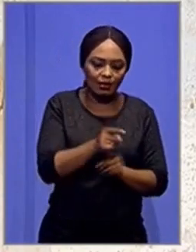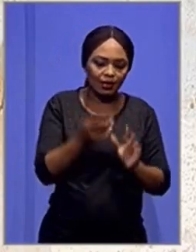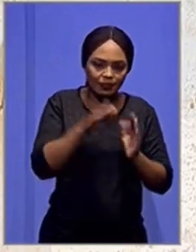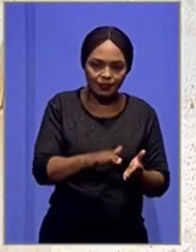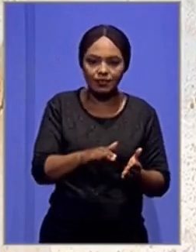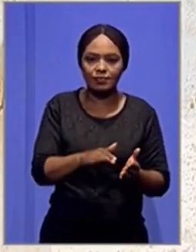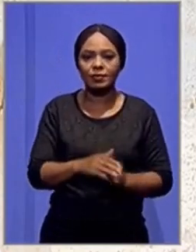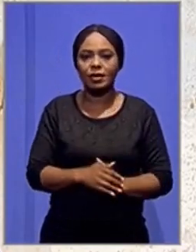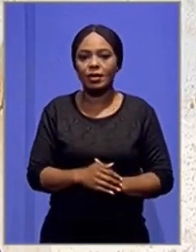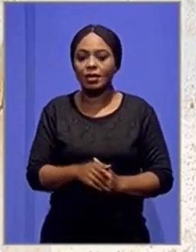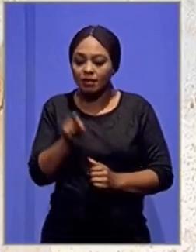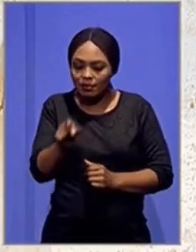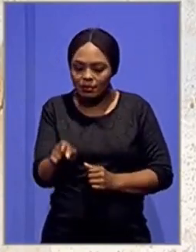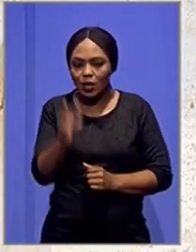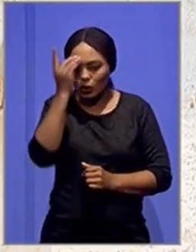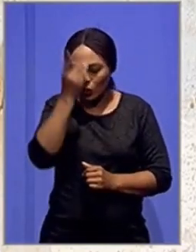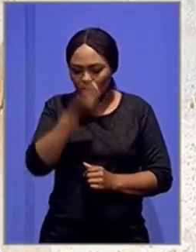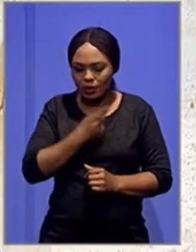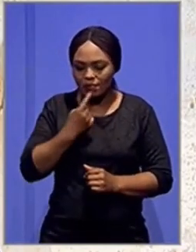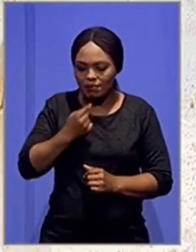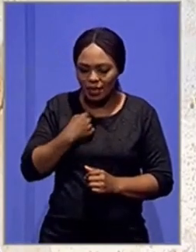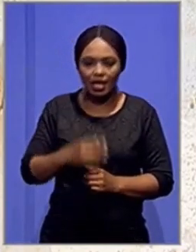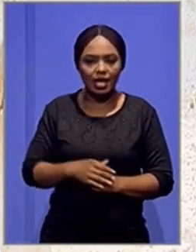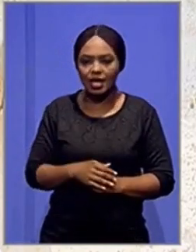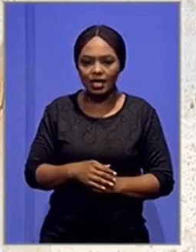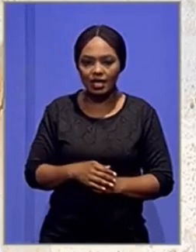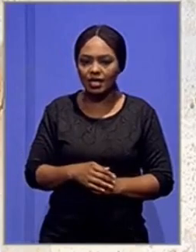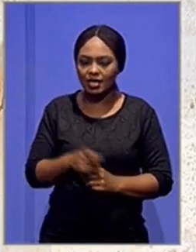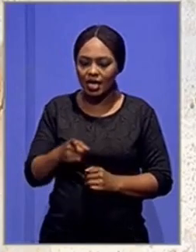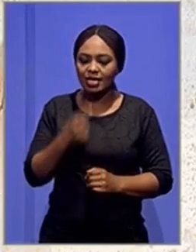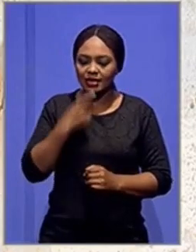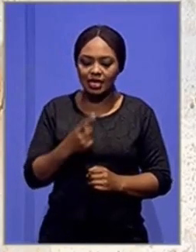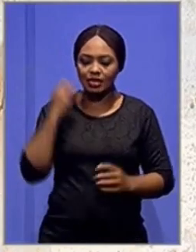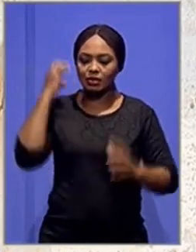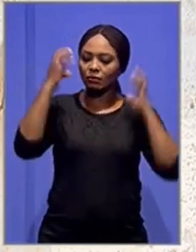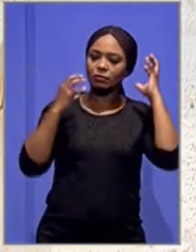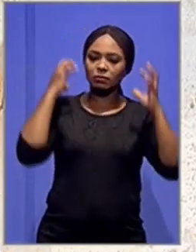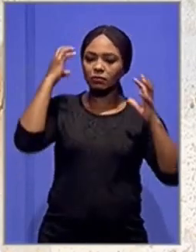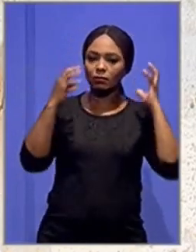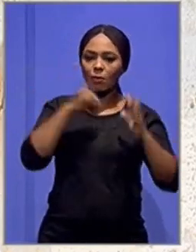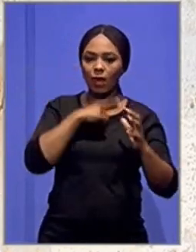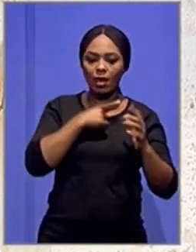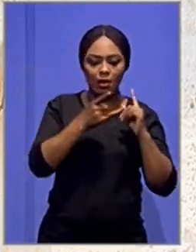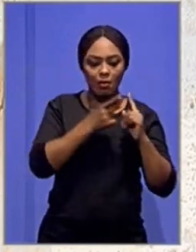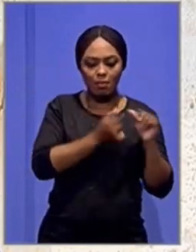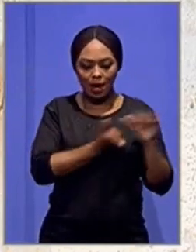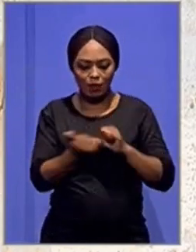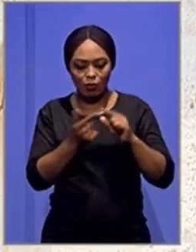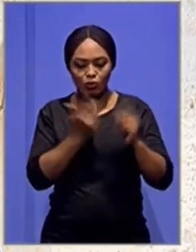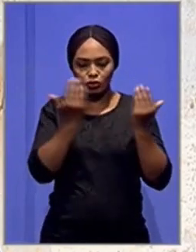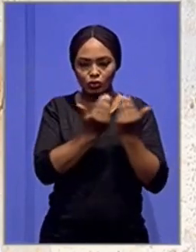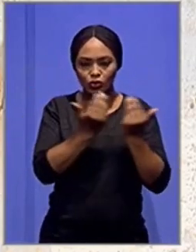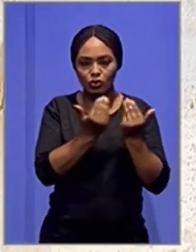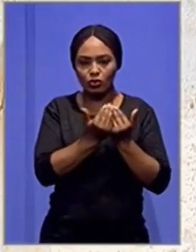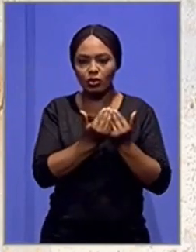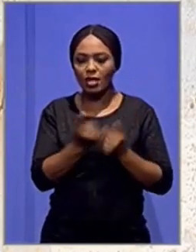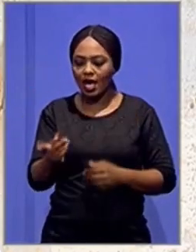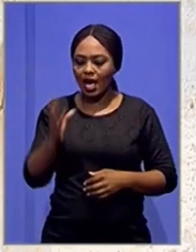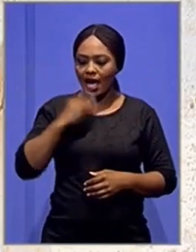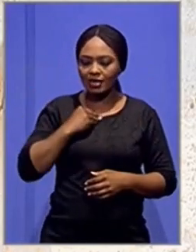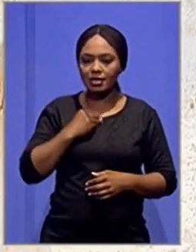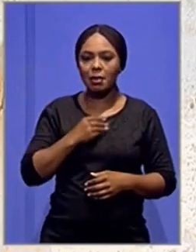nna ka ge ba mpolelela gore sese ke yo wa lebe ke mmise gore lela ro tseiwa ke sedidi ke a motsa gore o jeleng a re malomete bomphile stampa go tswa ko